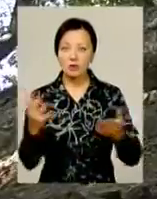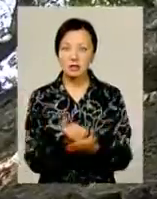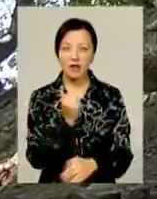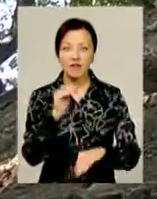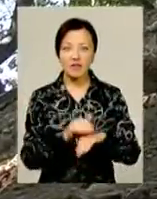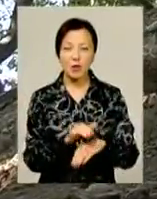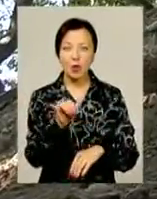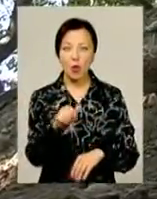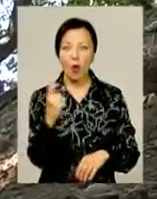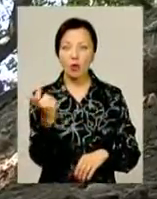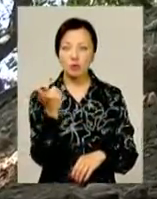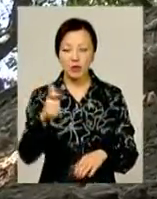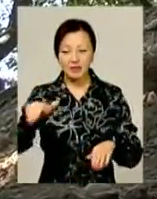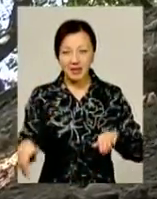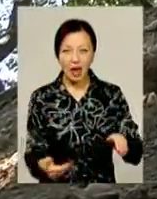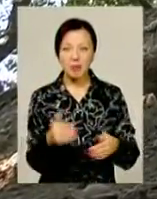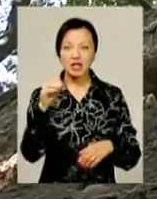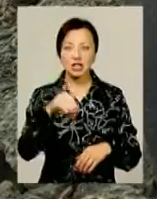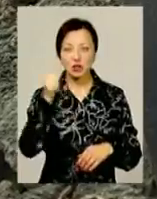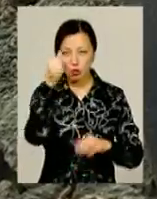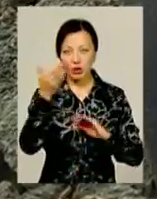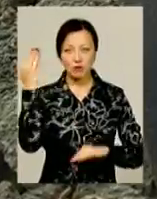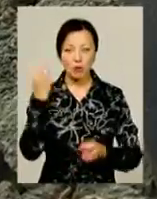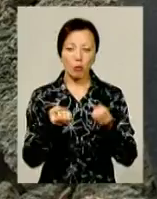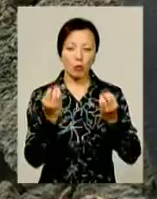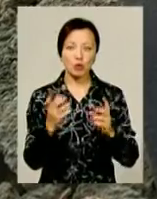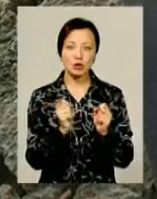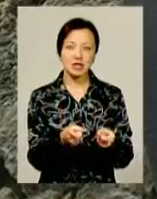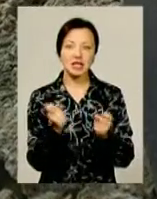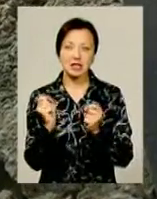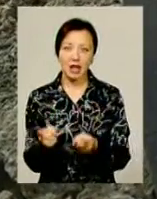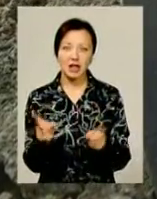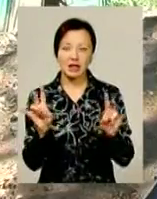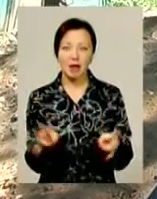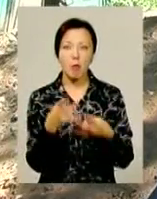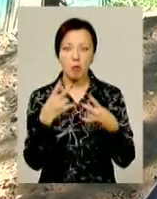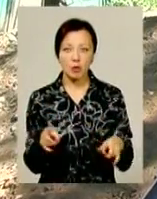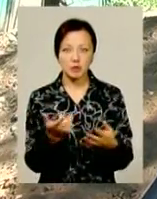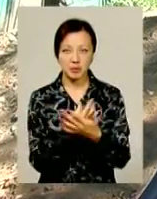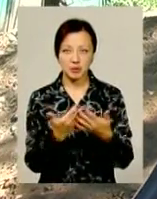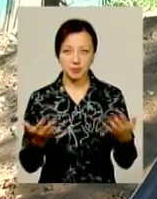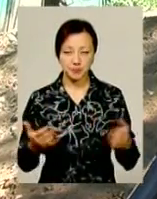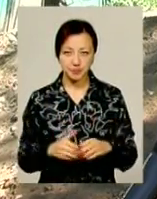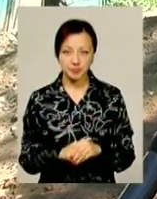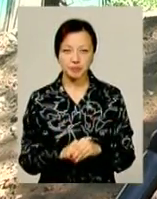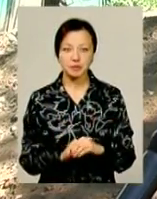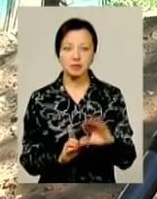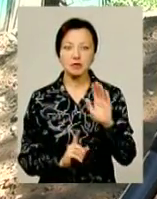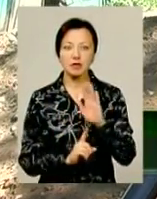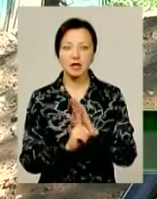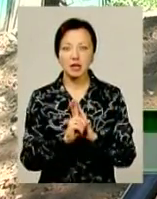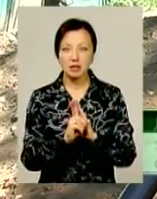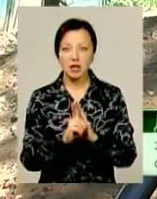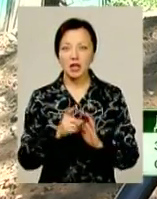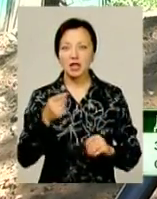у господарській ямі, в яку тисячі років тому просто скидали різноманітний непотріб. На початку 4-го тисячоліття до нашої ери на